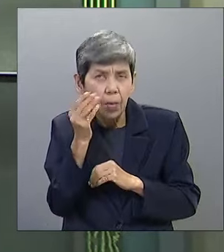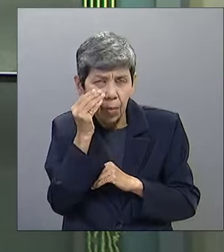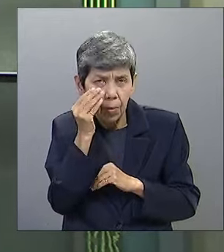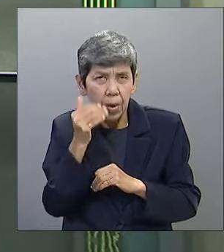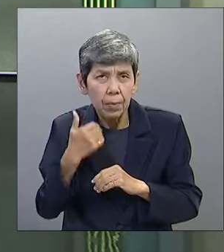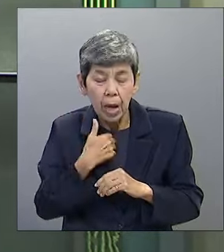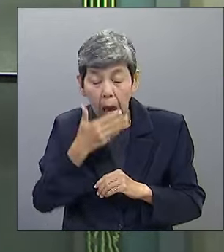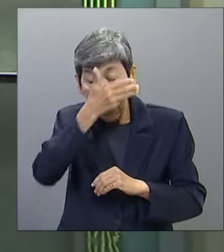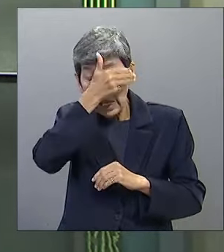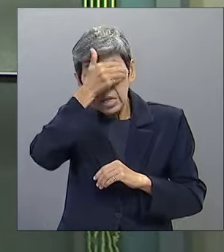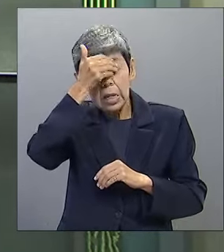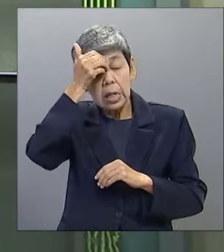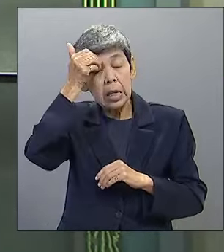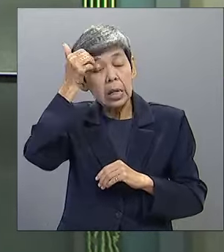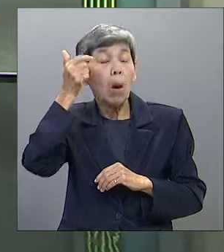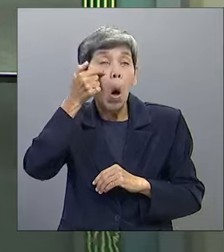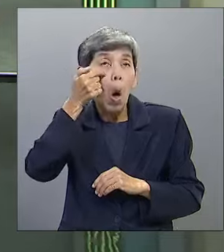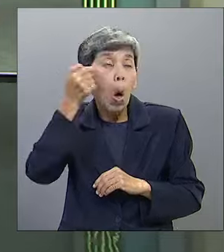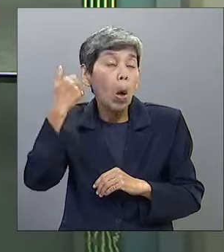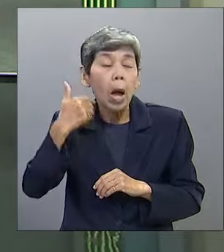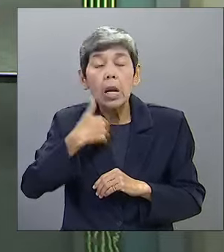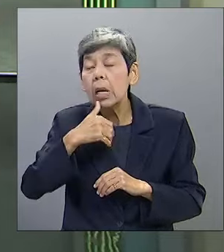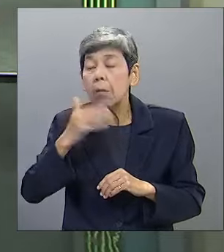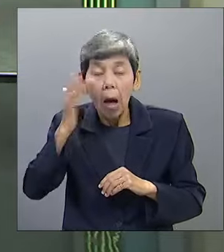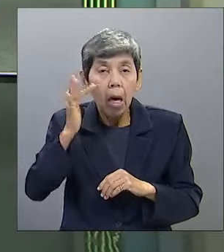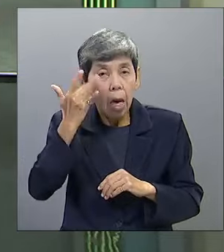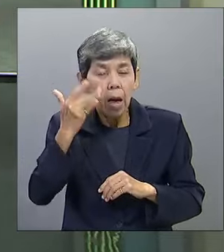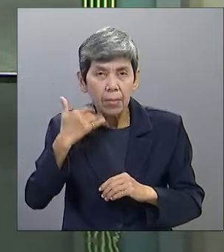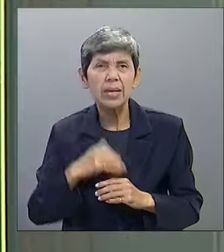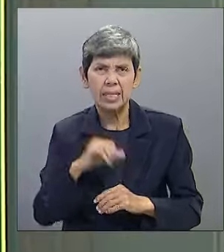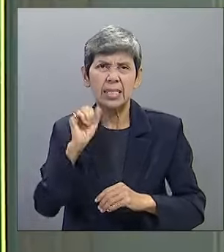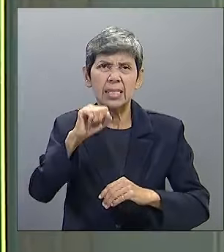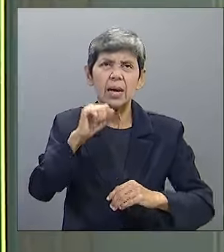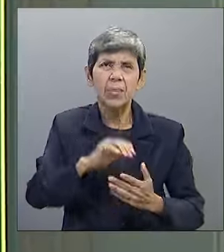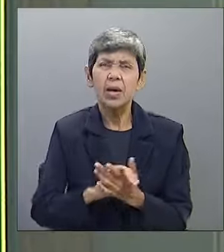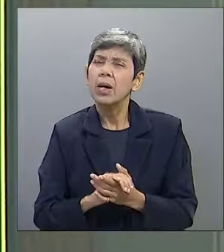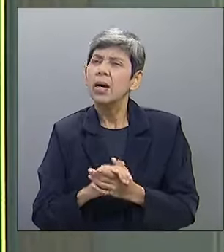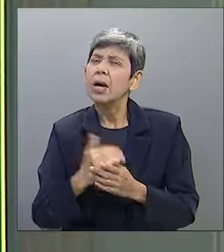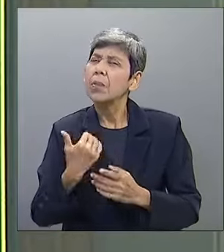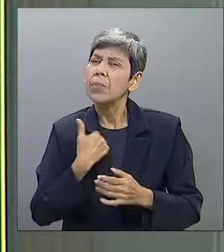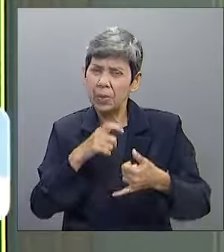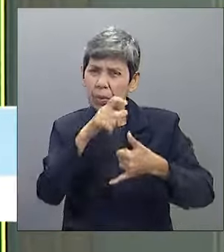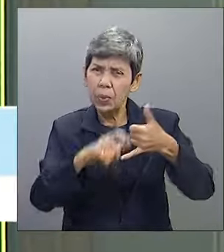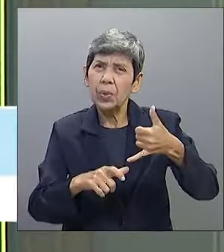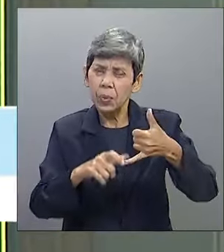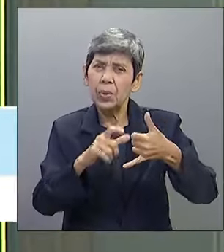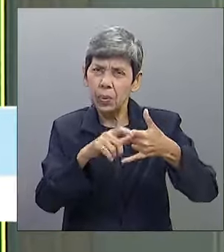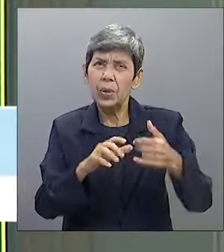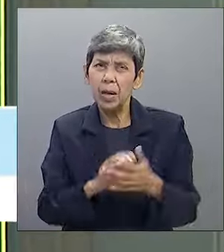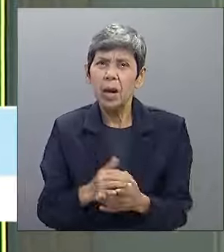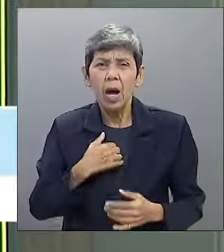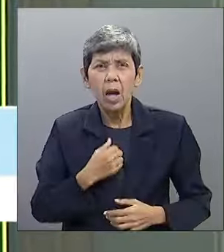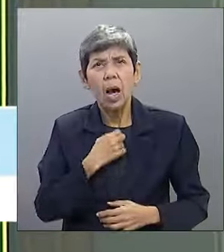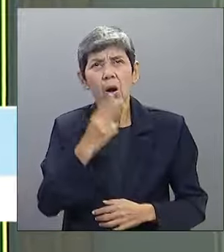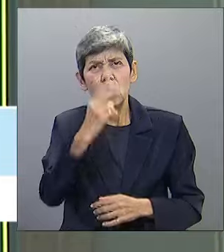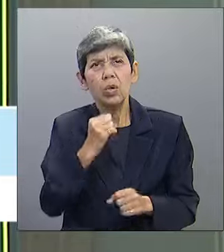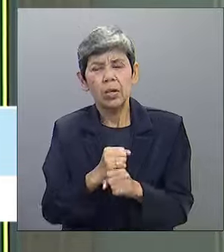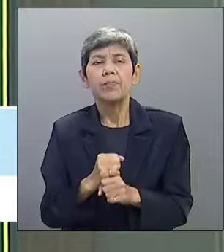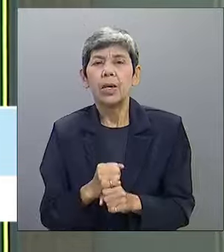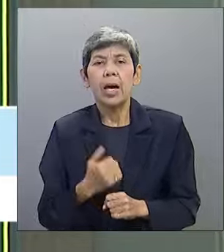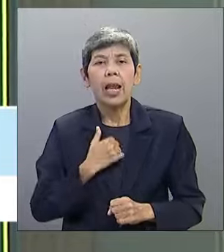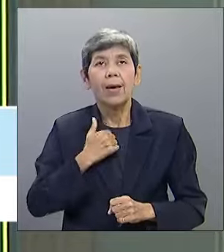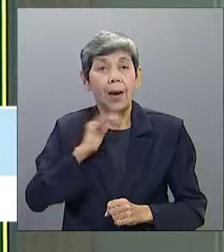แบบลืมว่าตัวเองเคยใส่คอนแทคเลนส์ก็เลยทำให้เกิดเหตุการณ์แบบนี้ไหมครับหมอ ใช่ครับคงเป็นเคสที่นานๆเจอทีนะครับแบบนี้เพราะว่าปกติธรรมดาเนาะเ